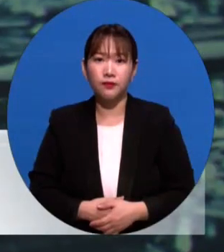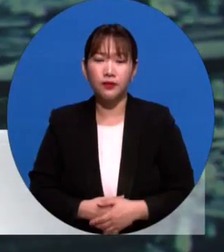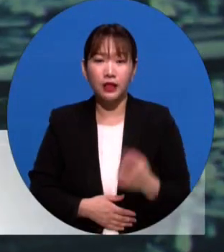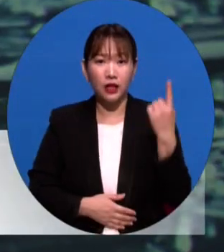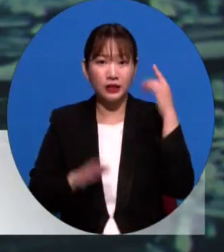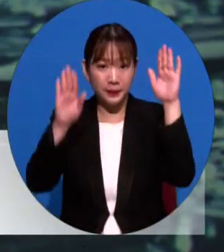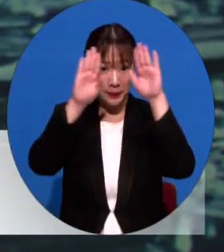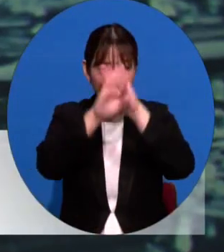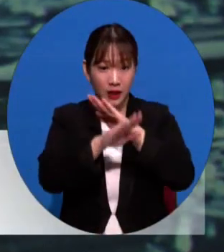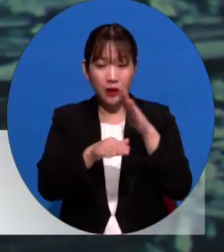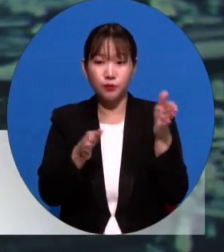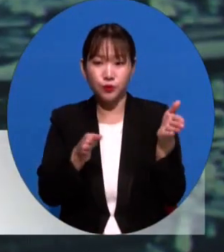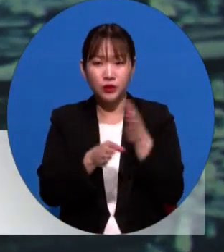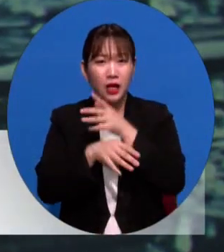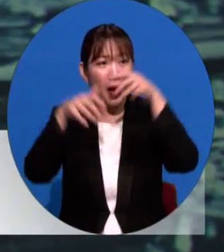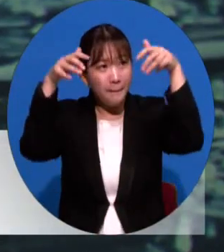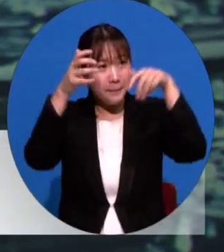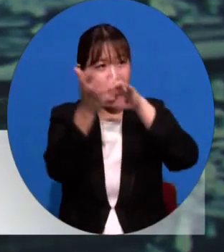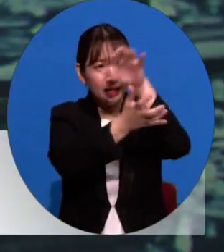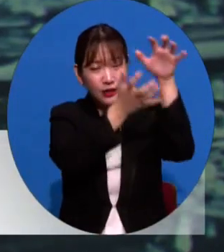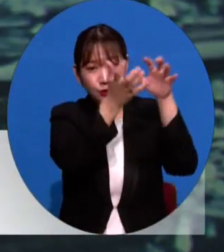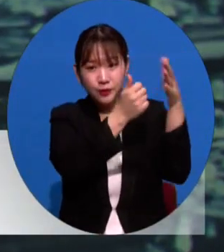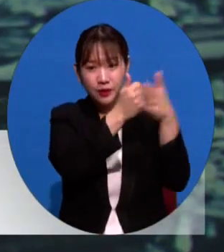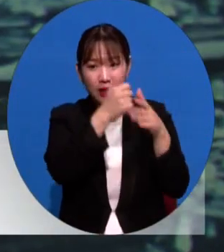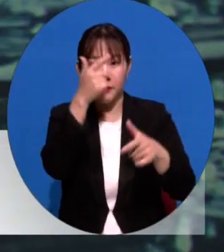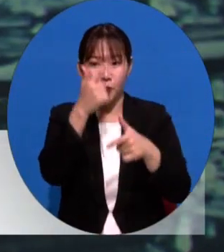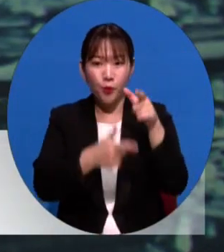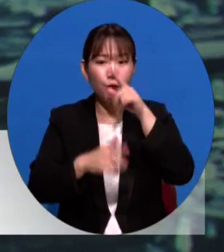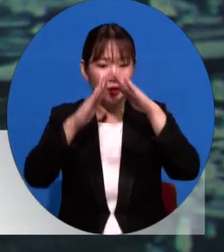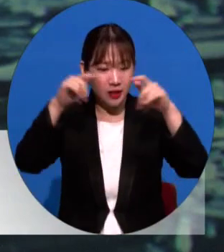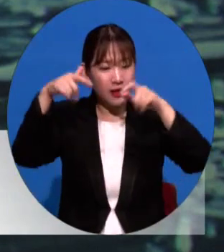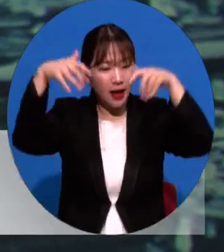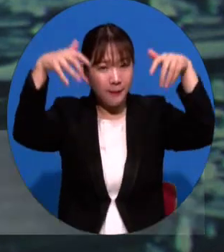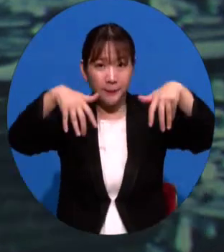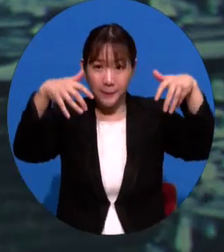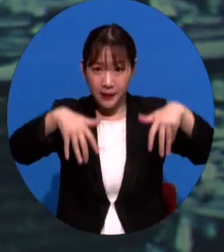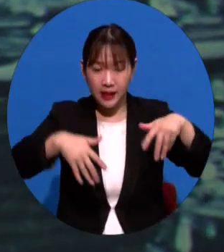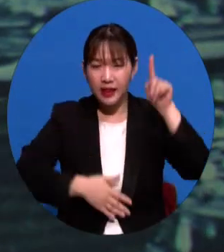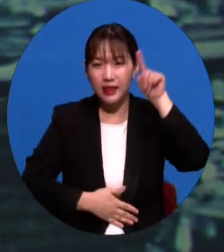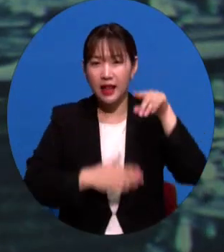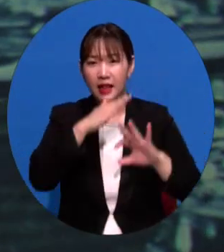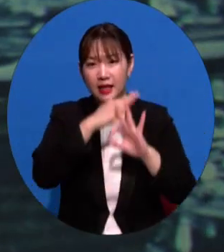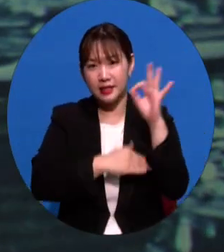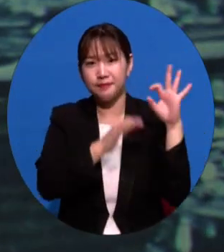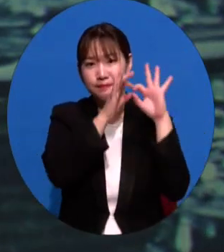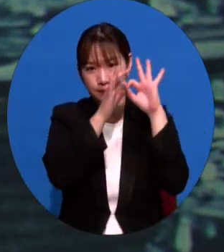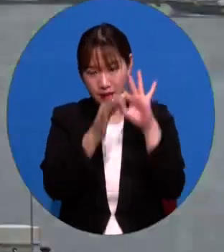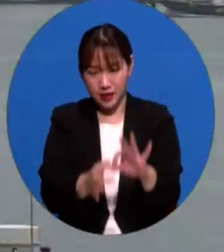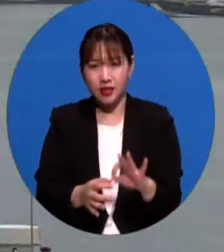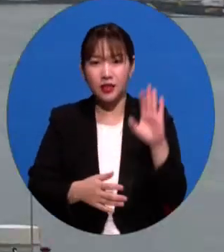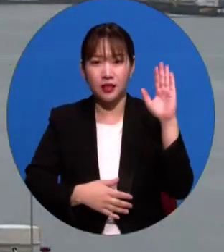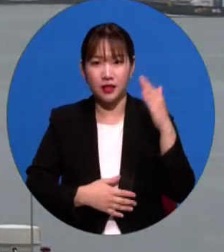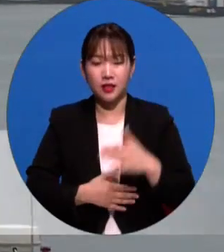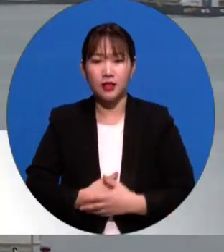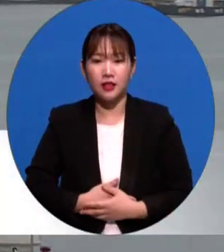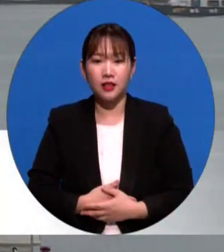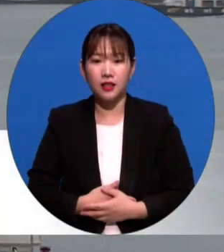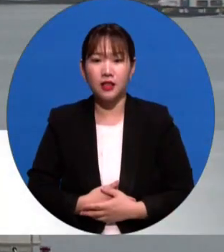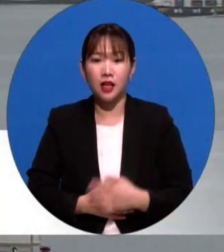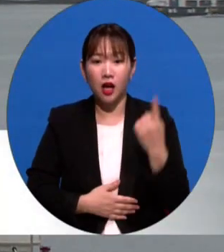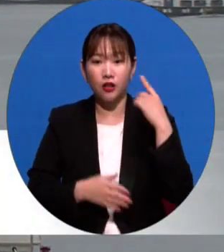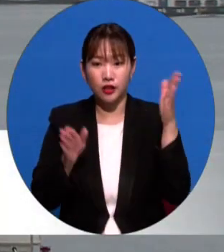어젯밤부터 정체전선의 영향으로 목포 등 전남지역에 내리고 있는 비는 내일 아침까지 이어질 저 언어입니다